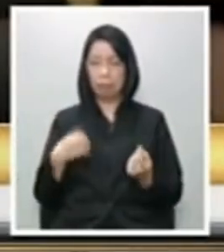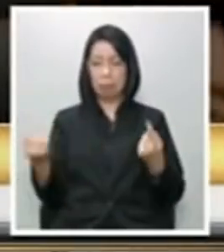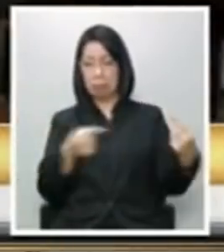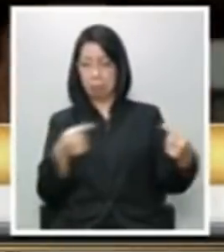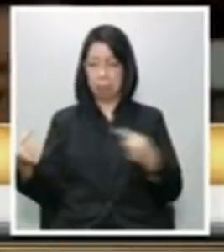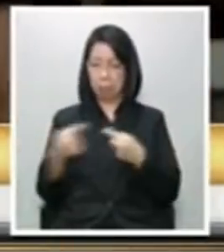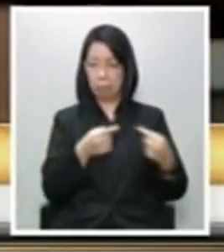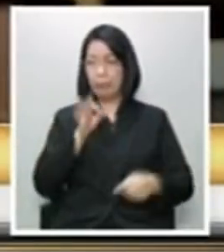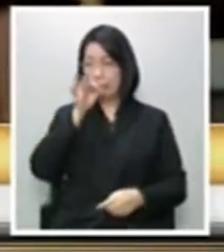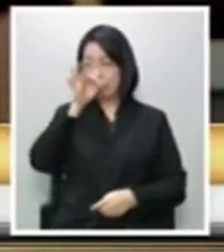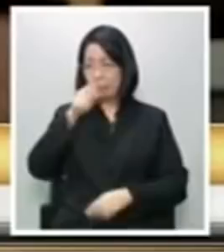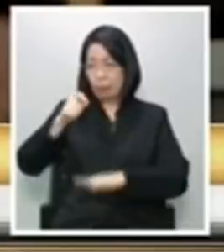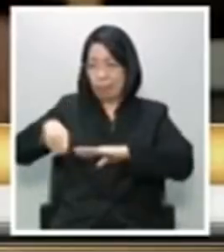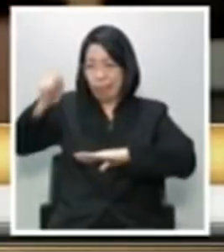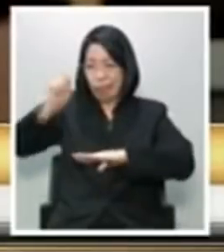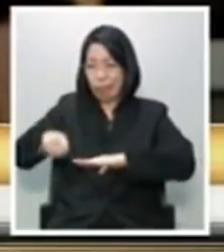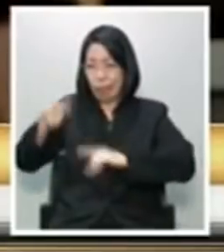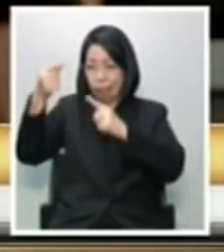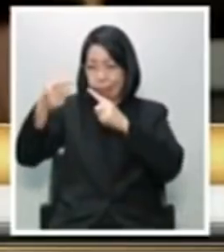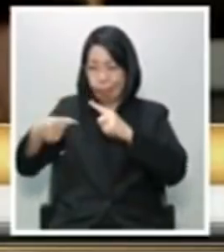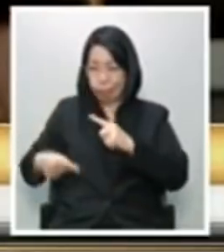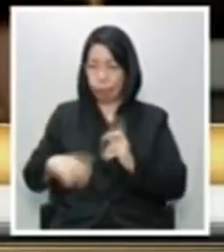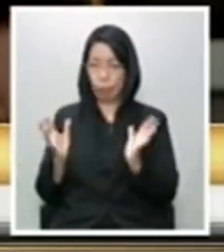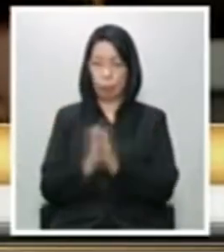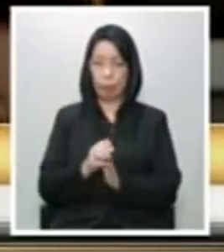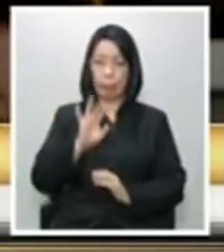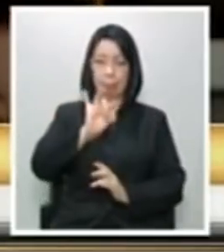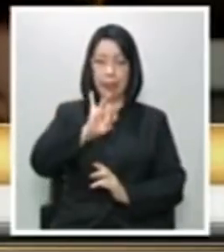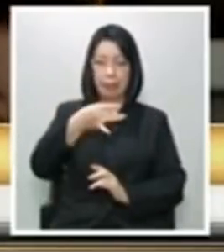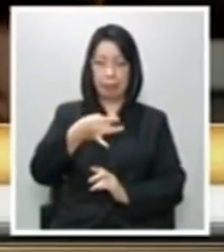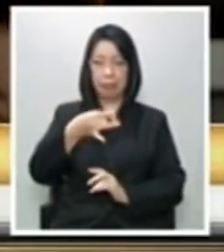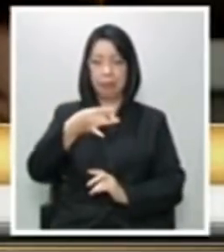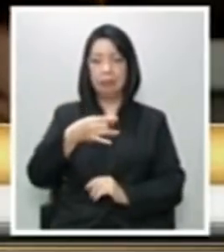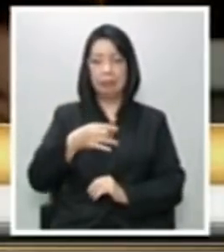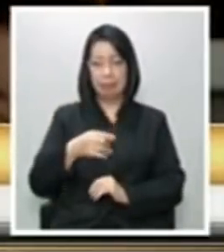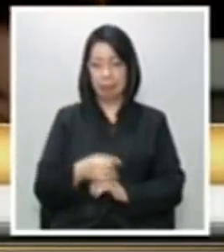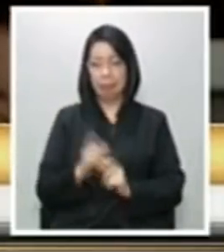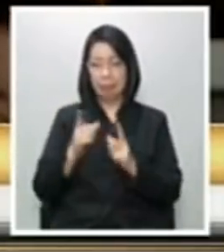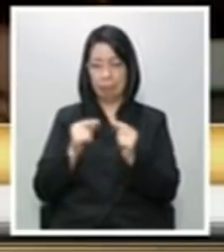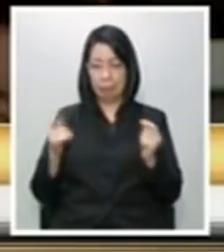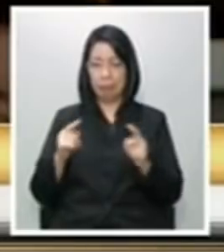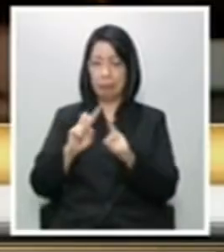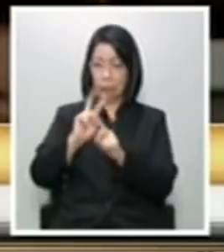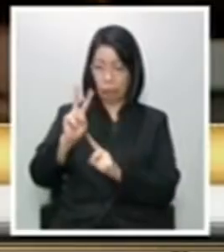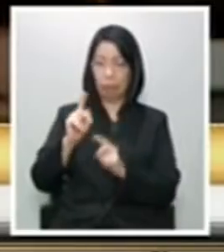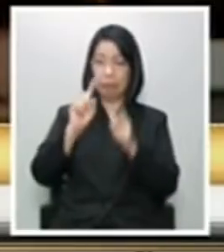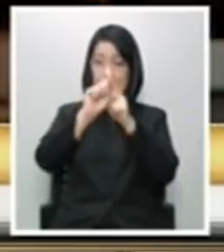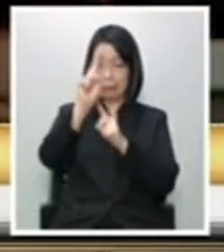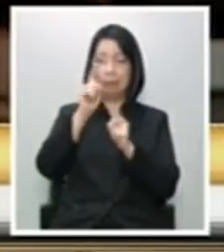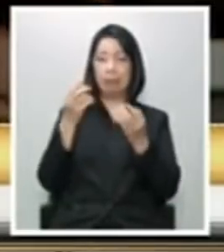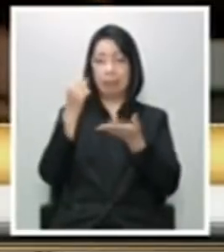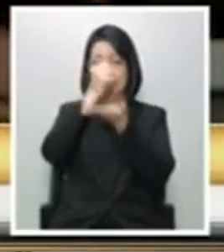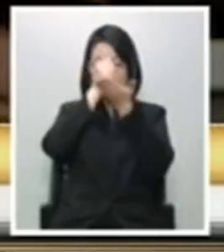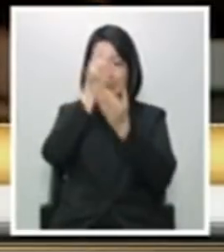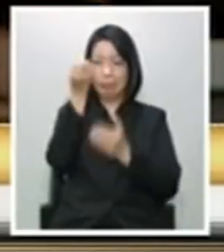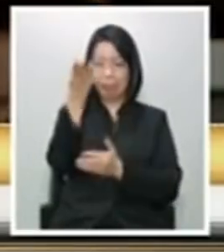80,000 คดีสงสัยว่าจะเป็นคดีอันดับ2รองจาก คดียาเสพติดที่จะต้องทำให้พี่น้องประชาช